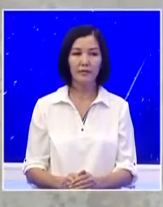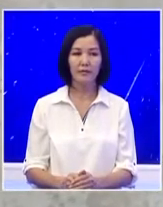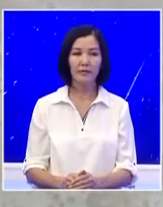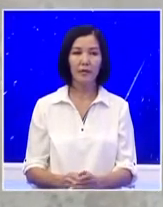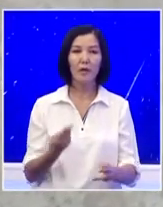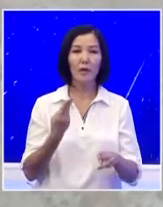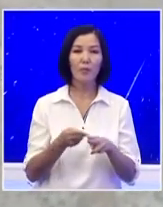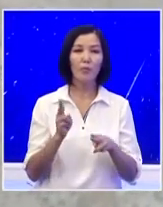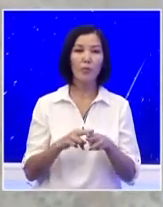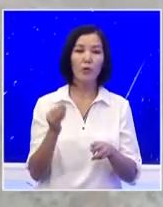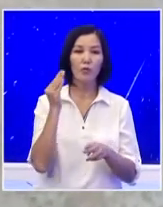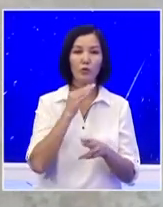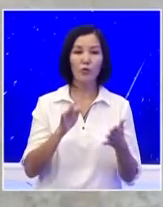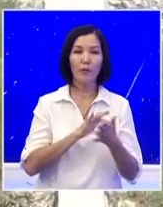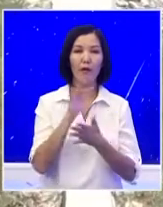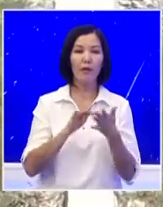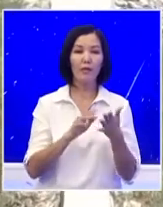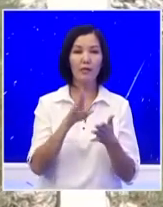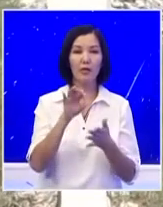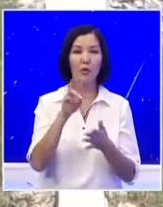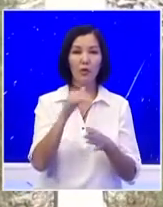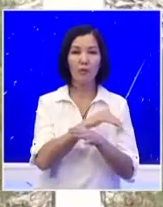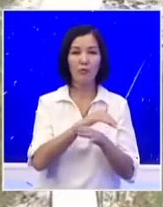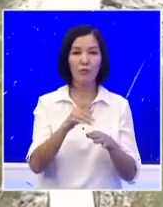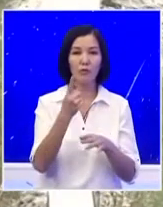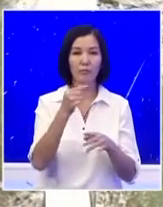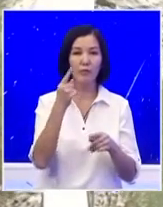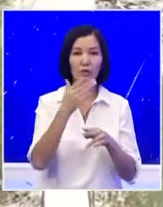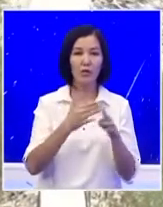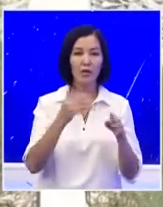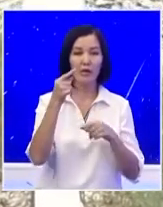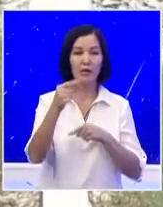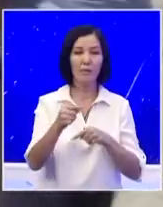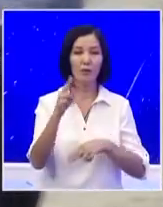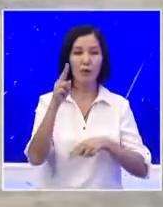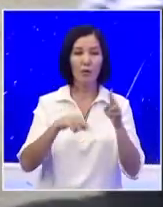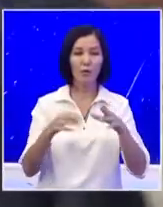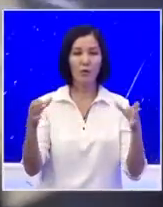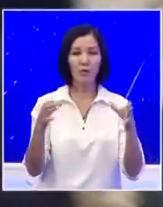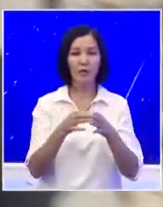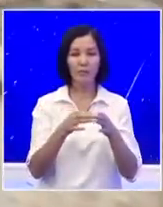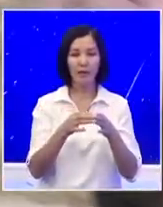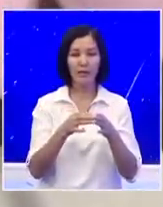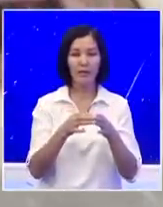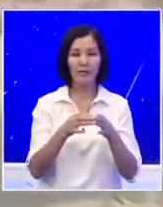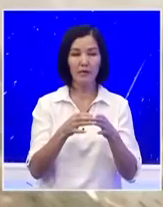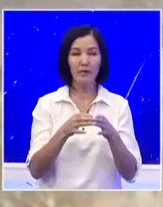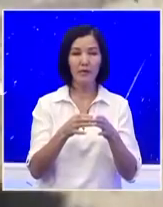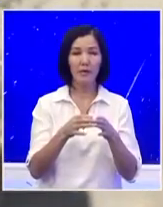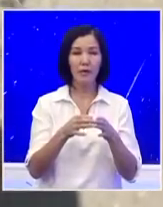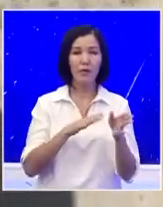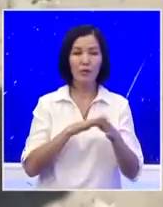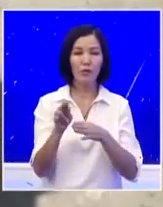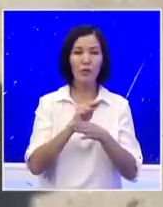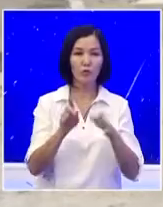Бұл Үштөбе қаласындағы Төлеби көшесі. Ұзындығы 1 шақырымнан асады. Осыдан 2 жыл бұрын мердігер компания Алмазем жеке шаруашылық серіктестігі күрделі